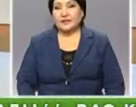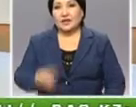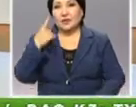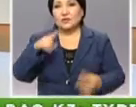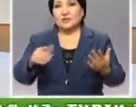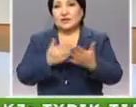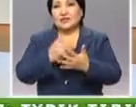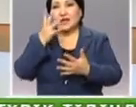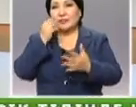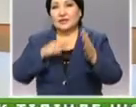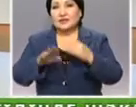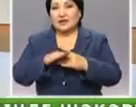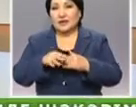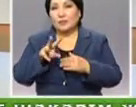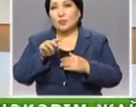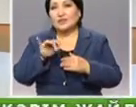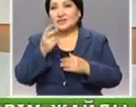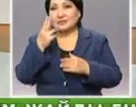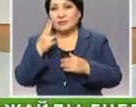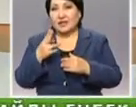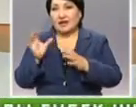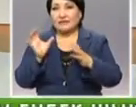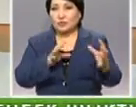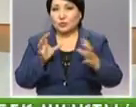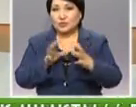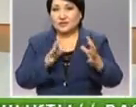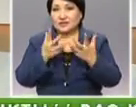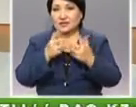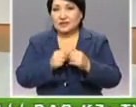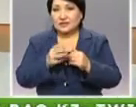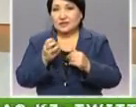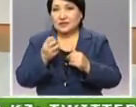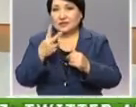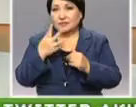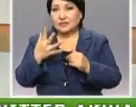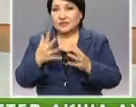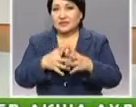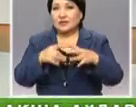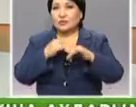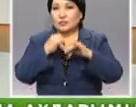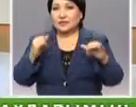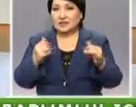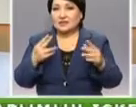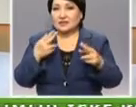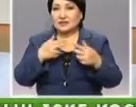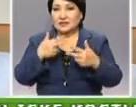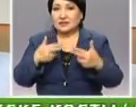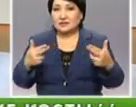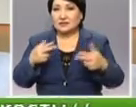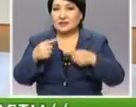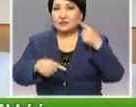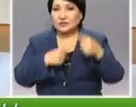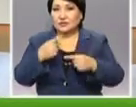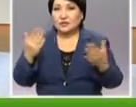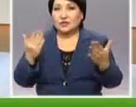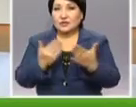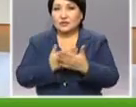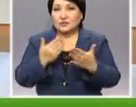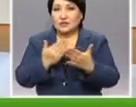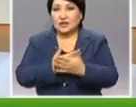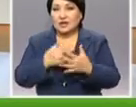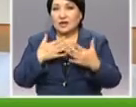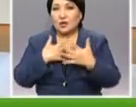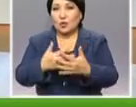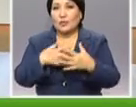Өзге ақпарат. Алматыдағы муниципалды автобустардың саны тағы 25-ке көбейет. Қазір кетендік рәсімдеуде тұрған су жаңа қоғамдық